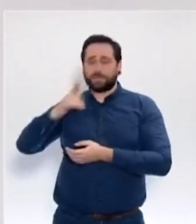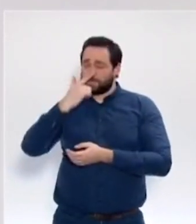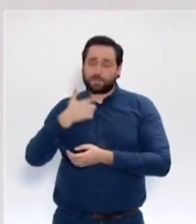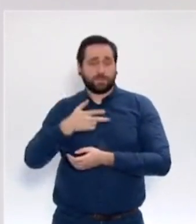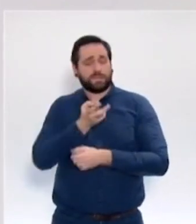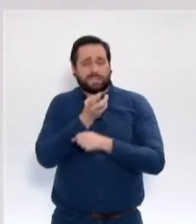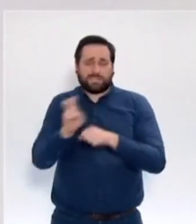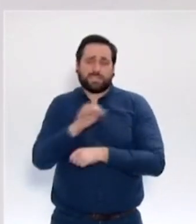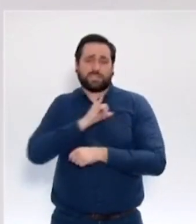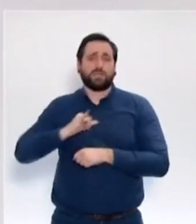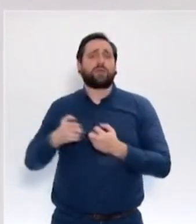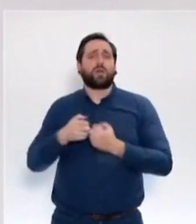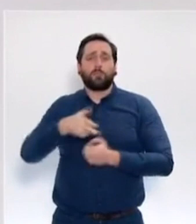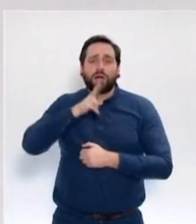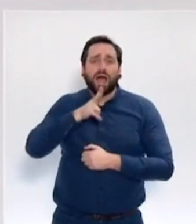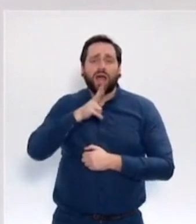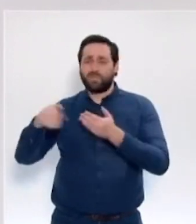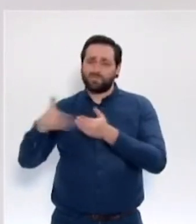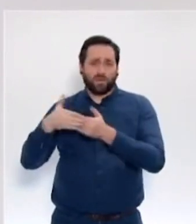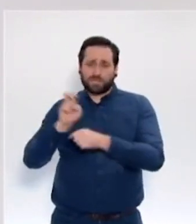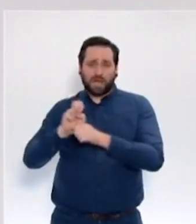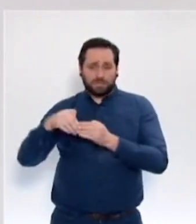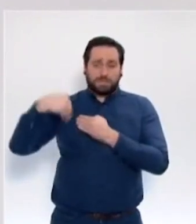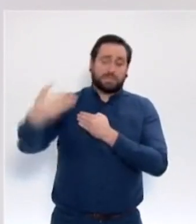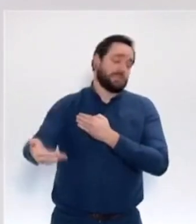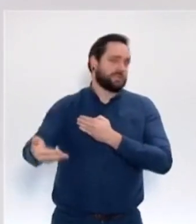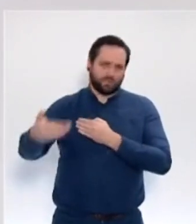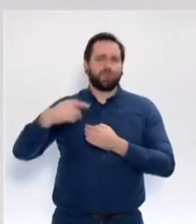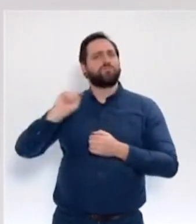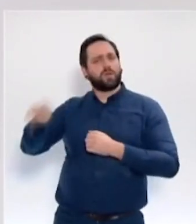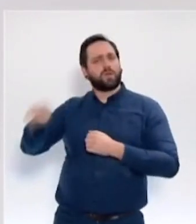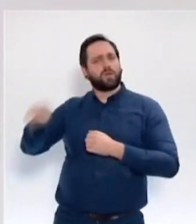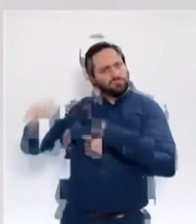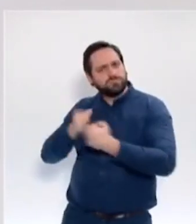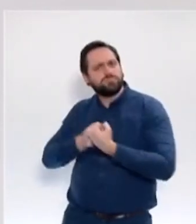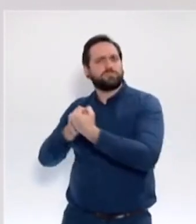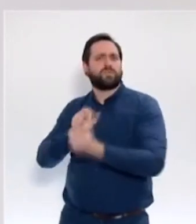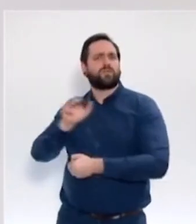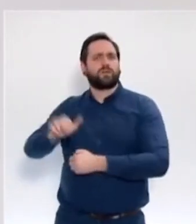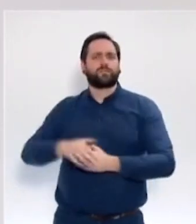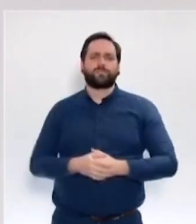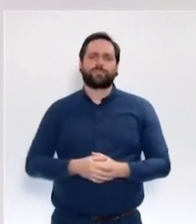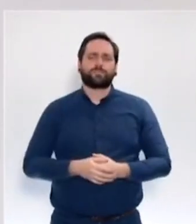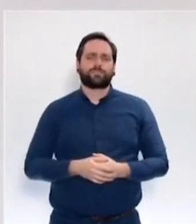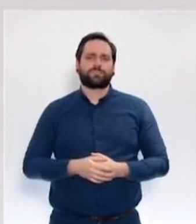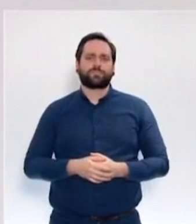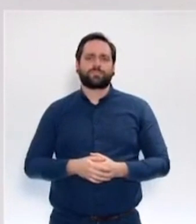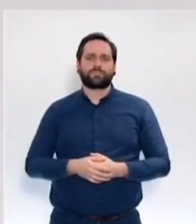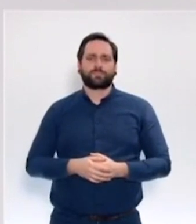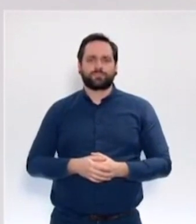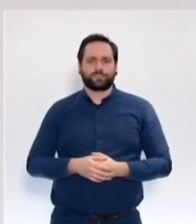bars les restaurants et les salles de sport notre objec et de pouvoir permettre un nouvel